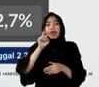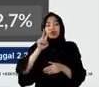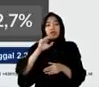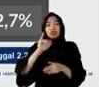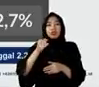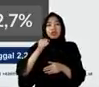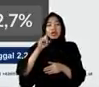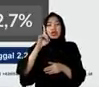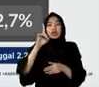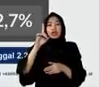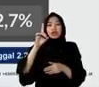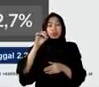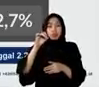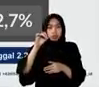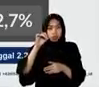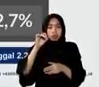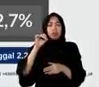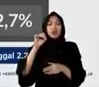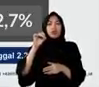1,2.010.877